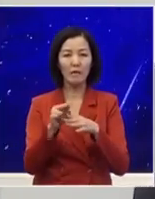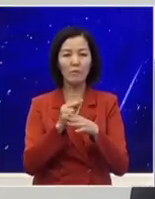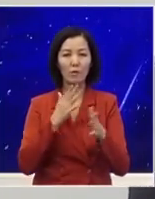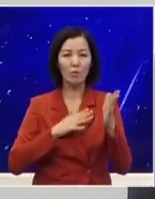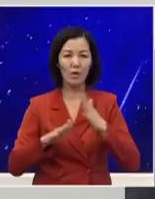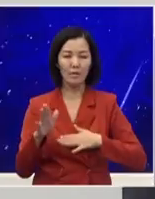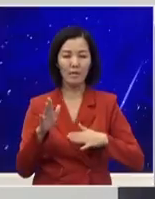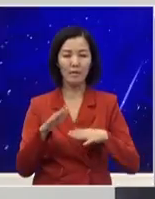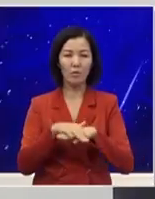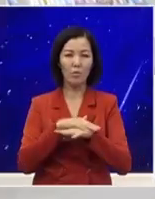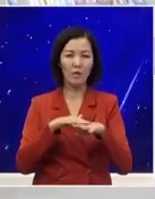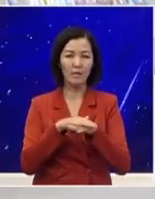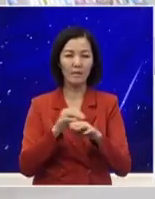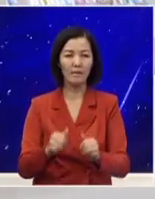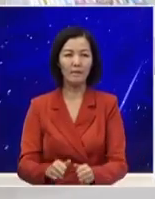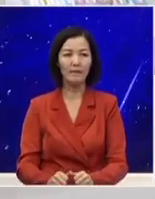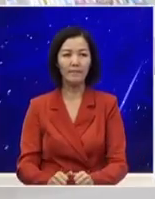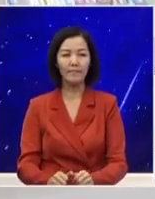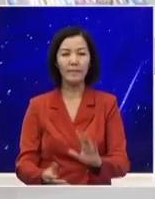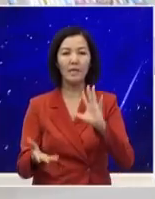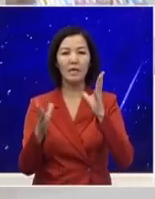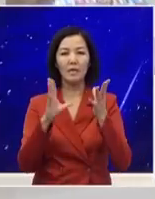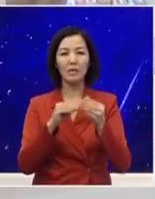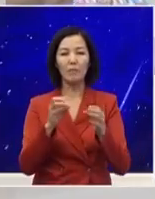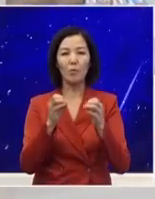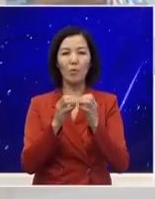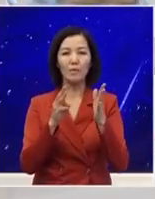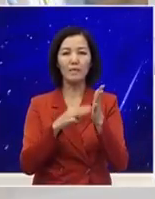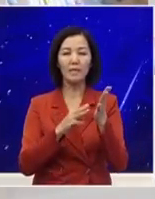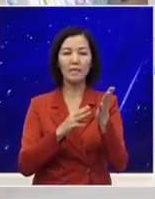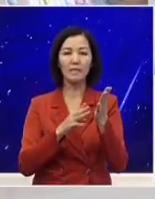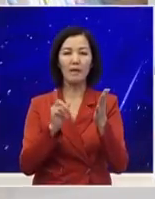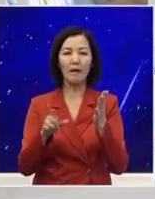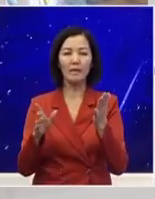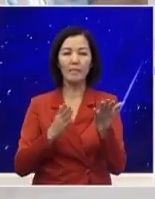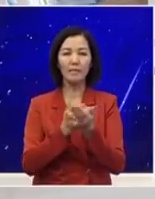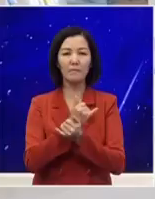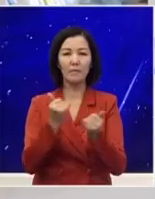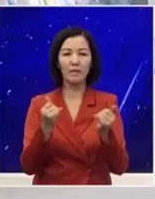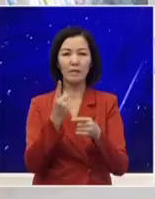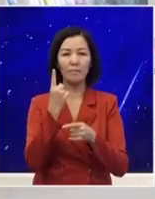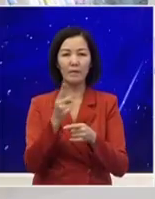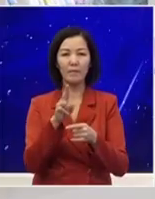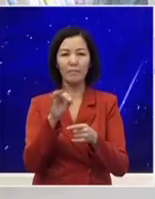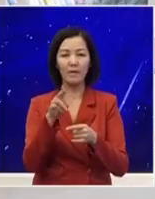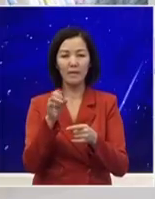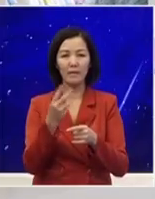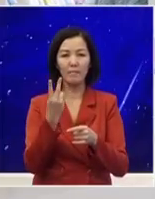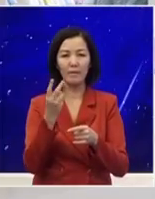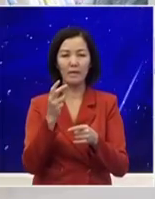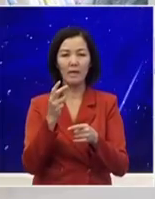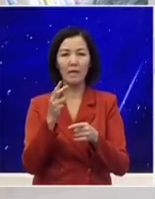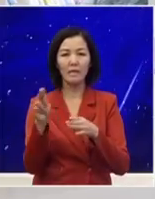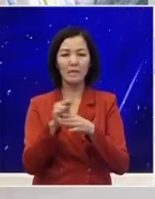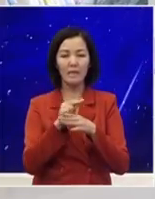қуантады, дейді жергілікті дәрігерлер. Жалпы бұл жерде 18 адам қызмет етіп жатыр, оның ішінде бір педиатр, бір терапевт и бір